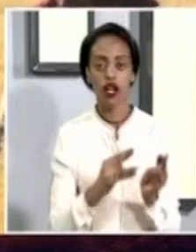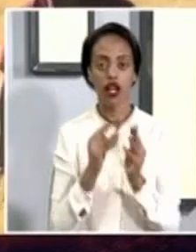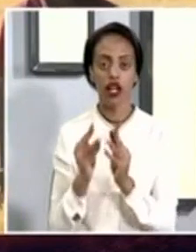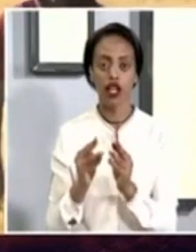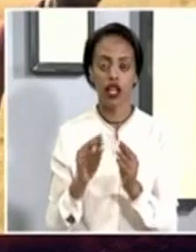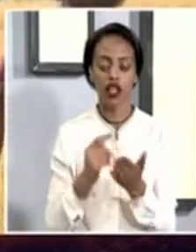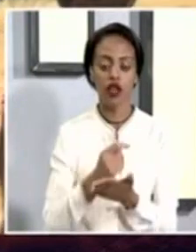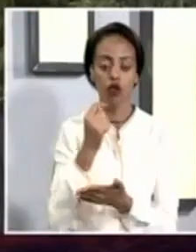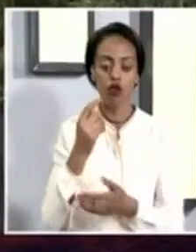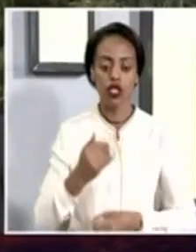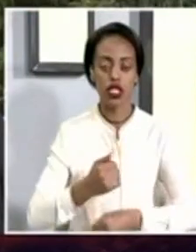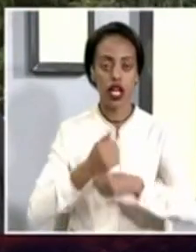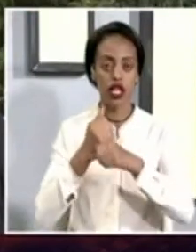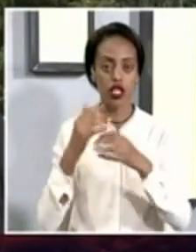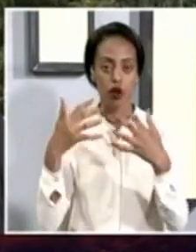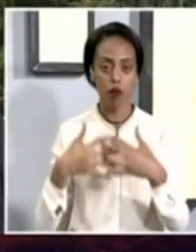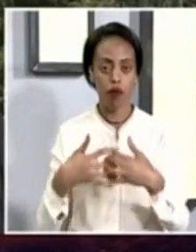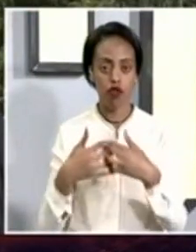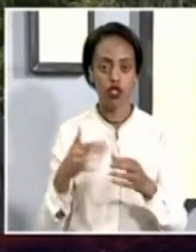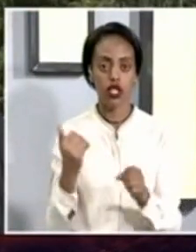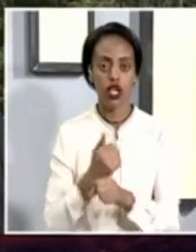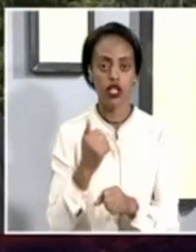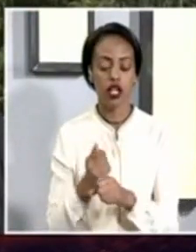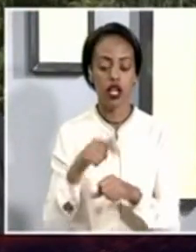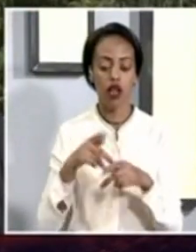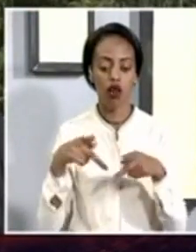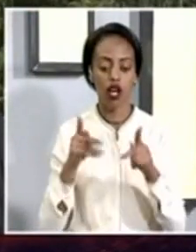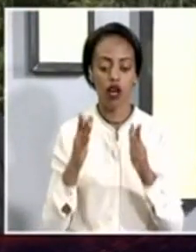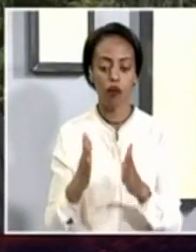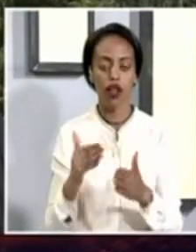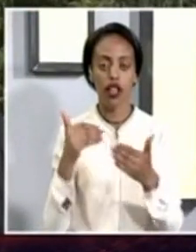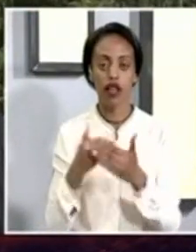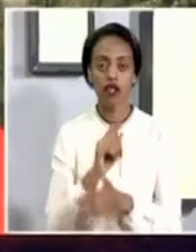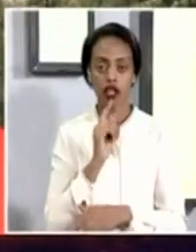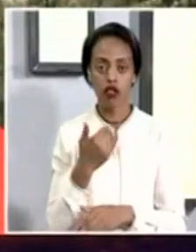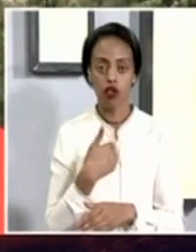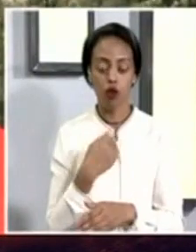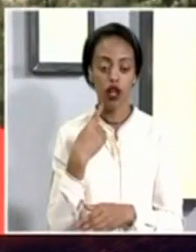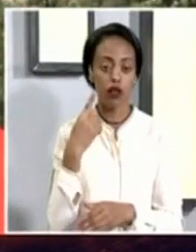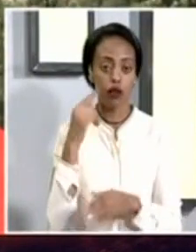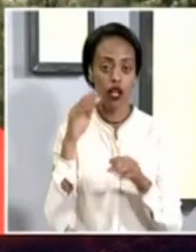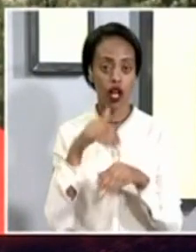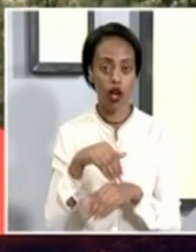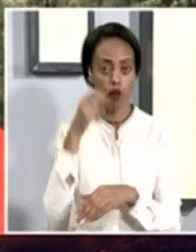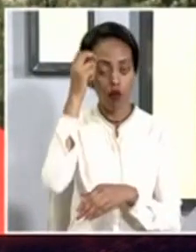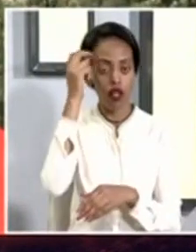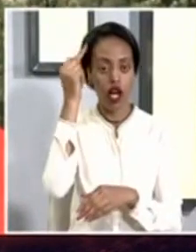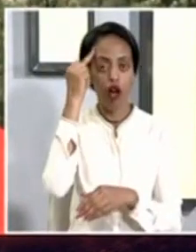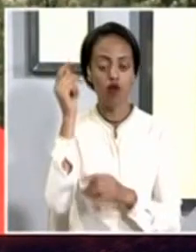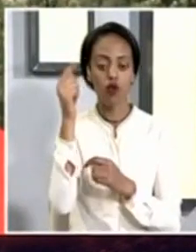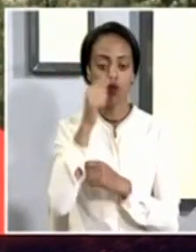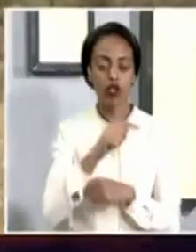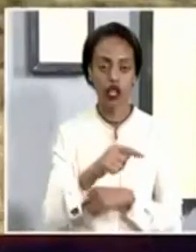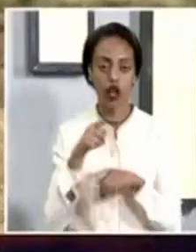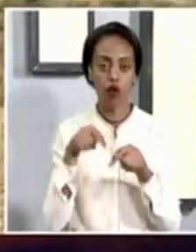ቴክኖሎጂ ዝተሓገዘ ማሽናት እናሰርሓ ናብ ገባራት እናበፅሐ እየን ዘለዋ ማለት እዩ ትማ ኣብ ወረዳ ሓውዜን ኢና ውዒልና ሎሚ